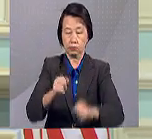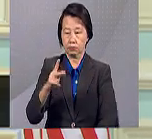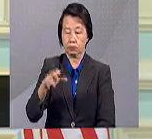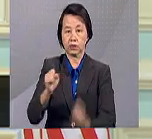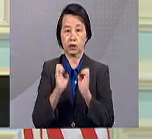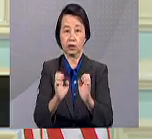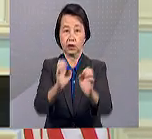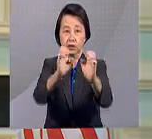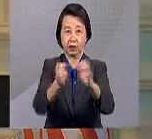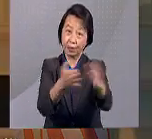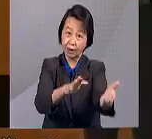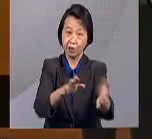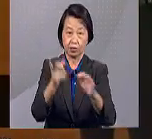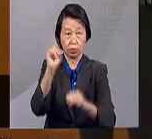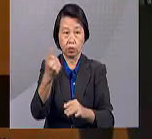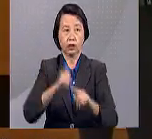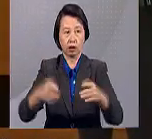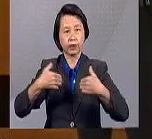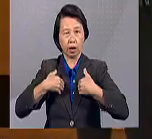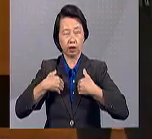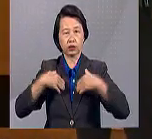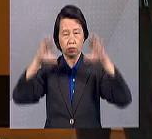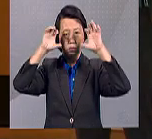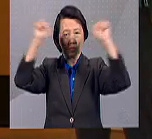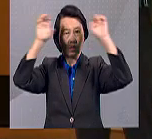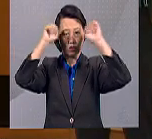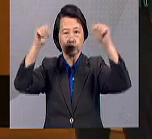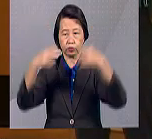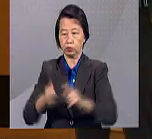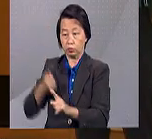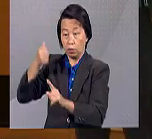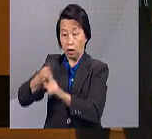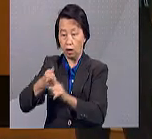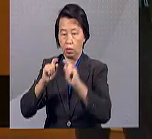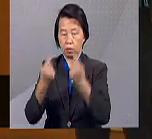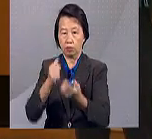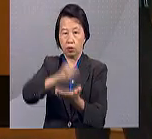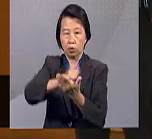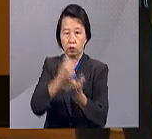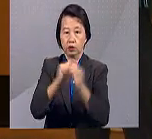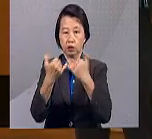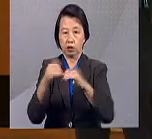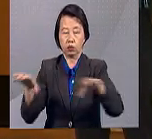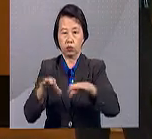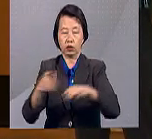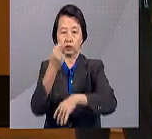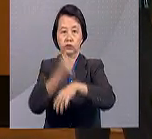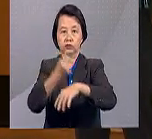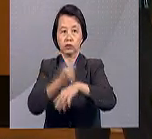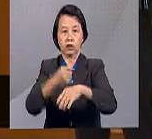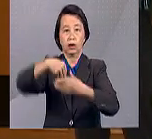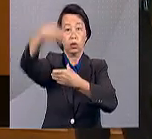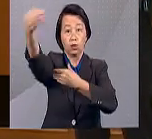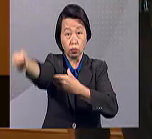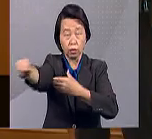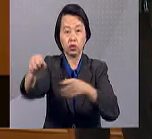kes-kes kecemasan sahaja. Bagaimanapun, terdapat beberapa majikan telah mengarahkan pasukan audit syarikat untuk melakukan tugasan